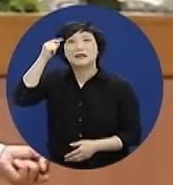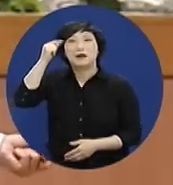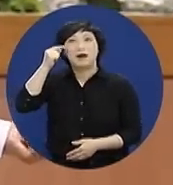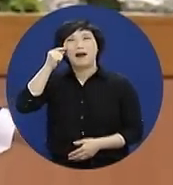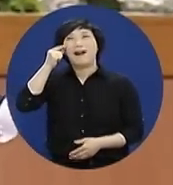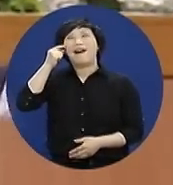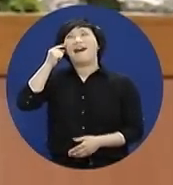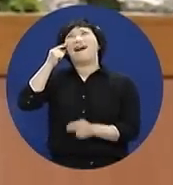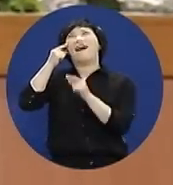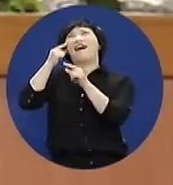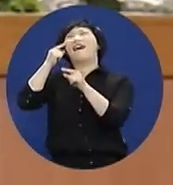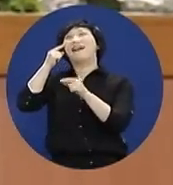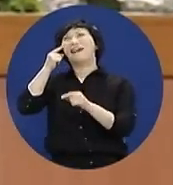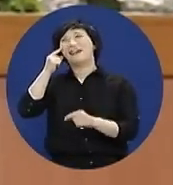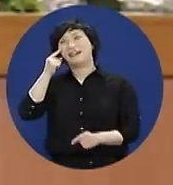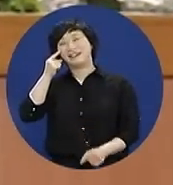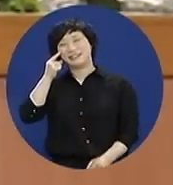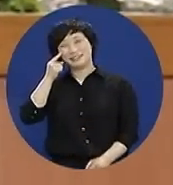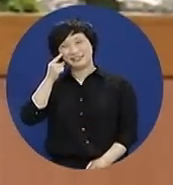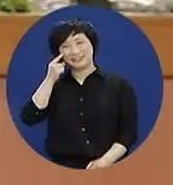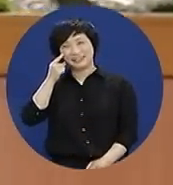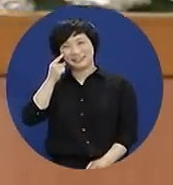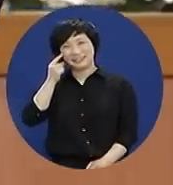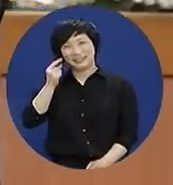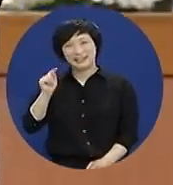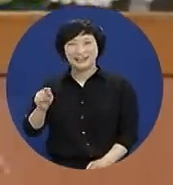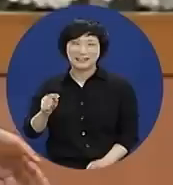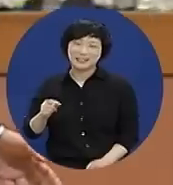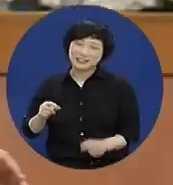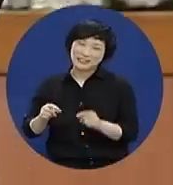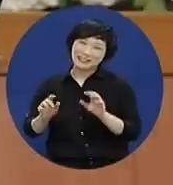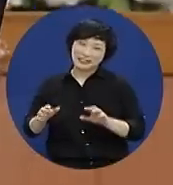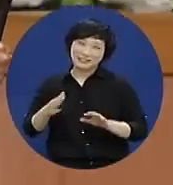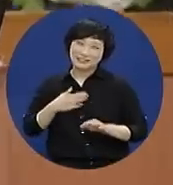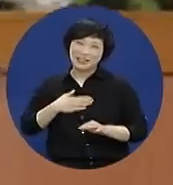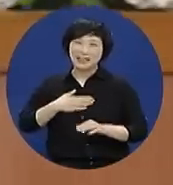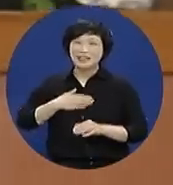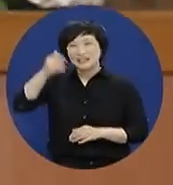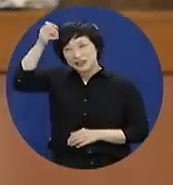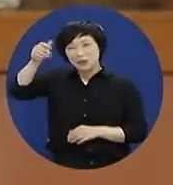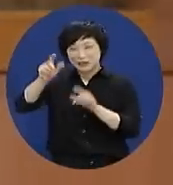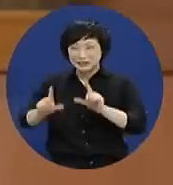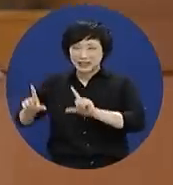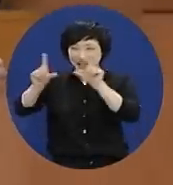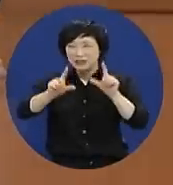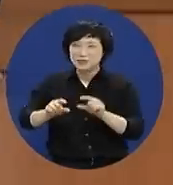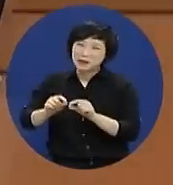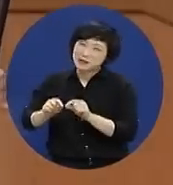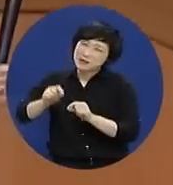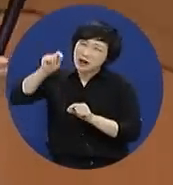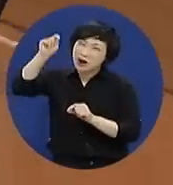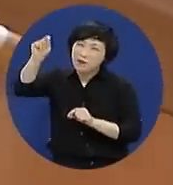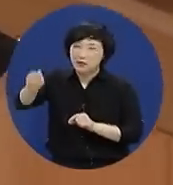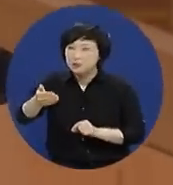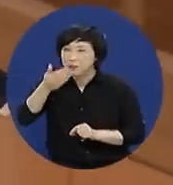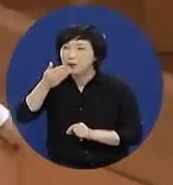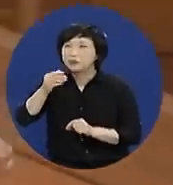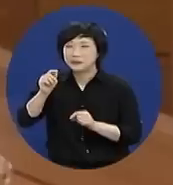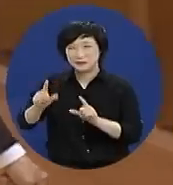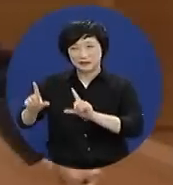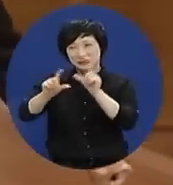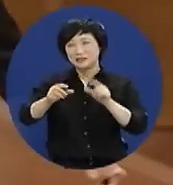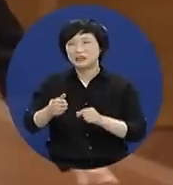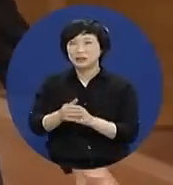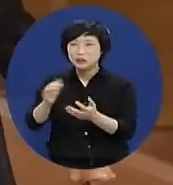ながら季節ごとに私の魂が食べられる多くの聖なる命の木が